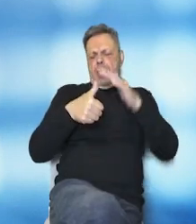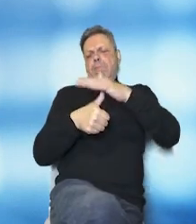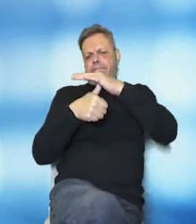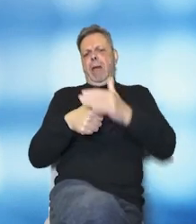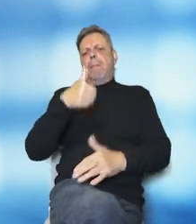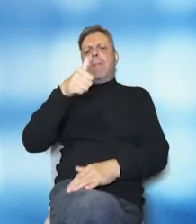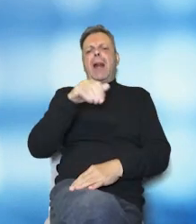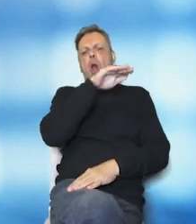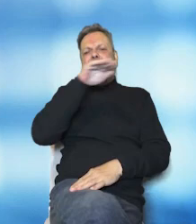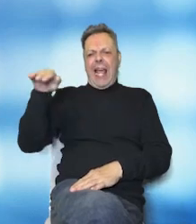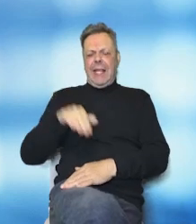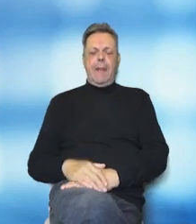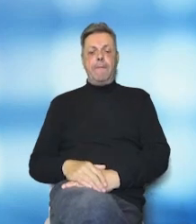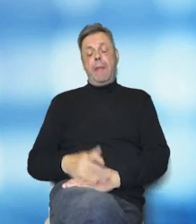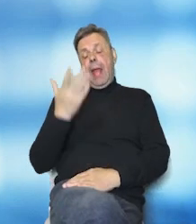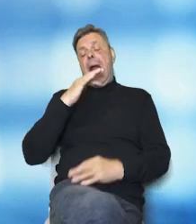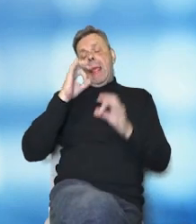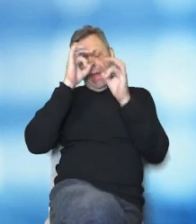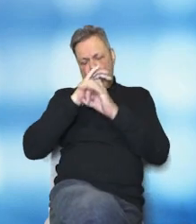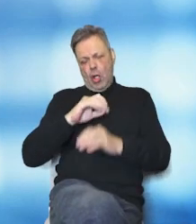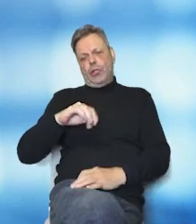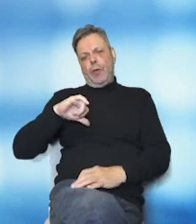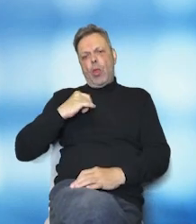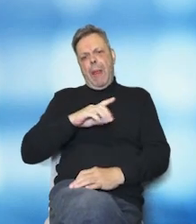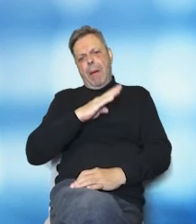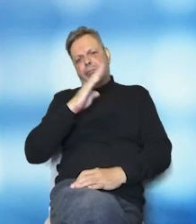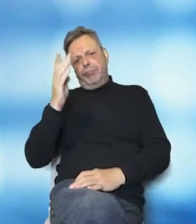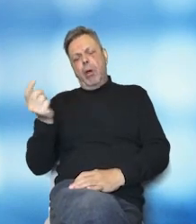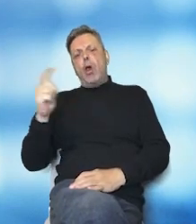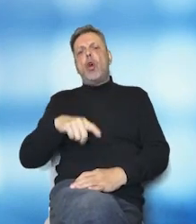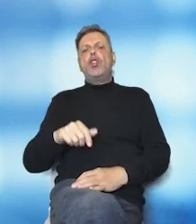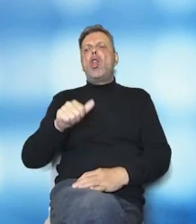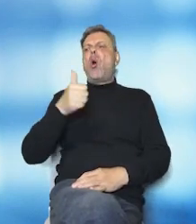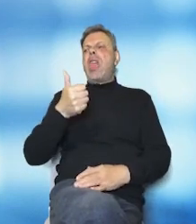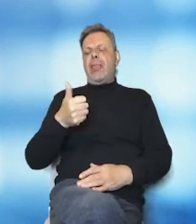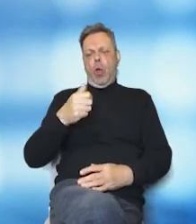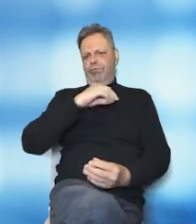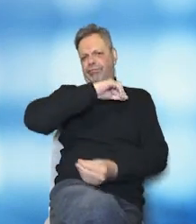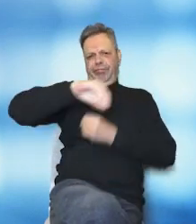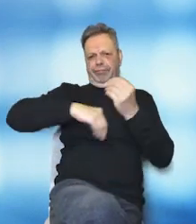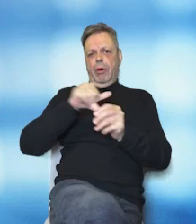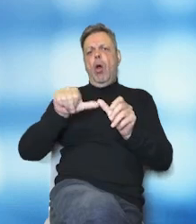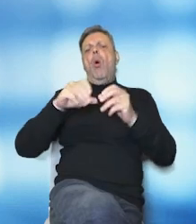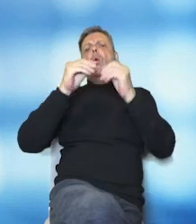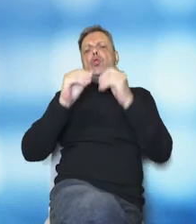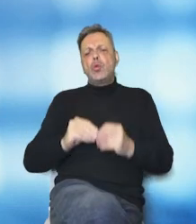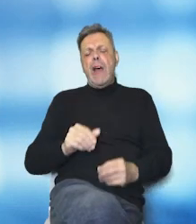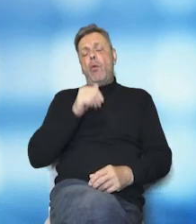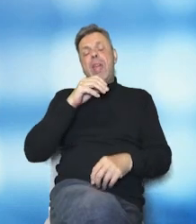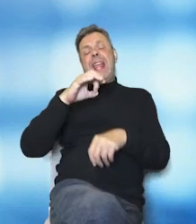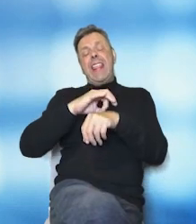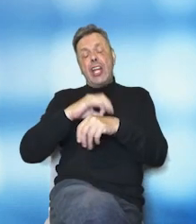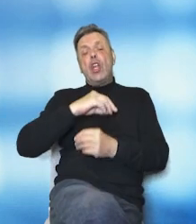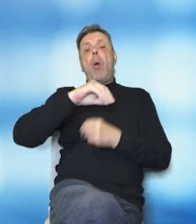razini. Nažalost, tijekom godina došlo je do jedne devijacije u sustavu, pa se liječnik